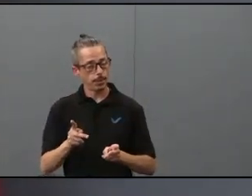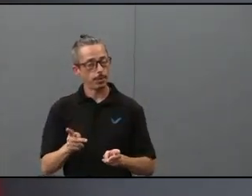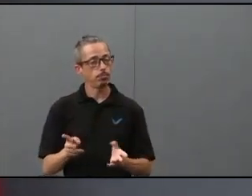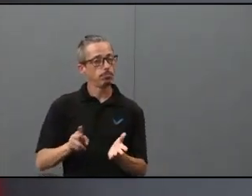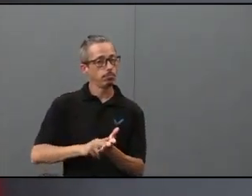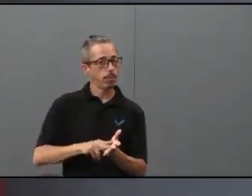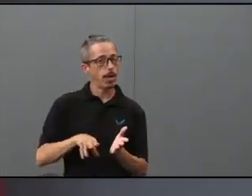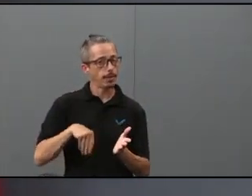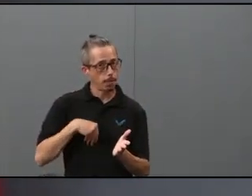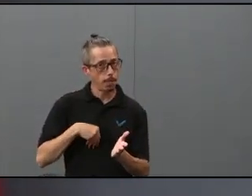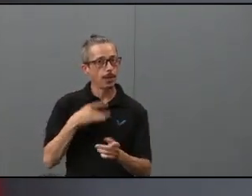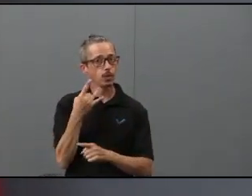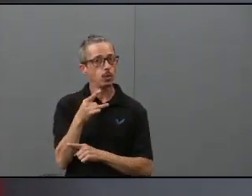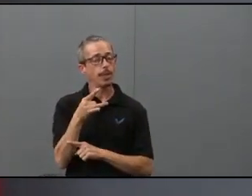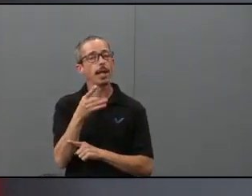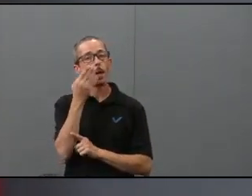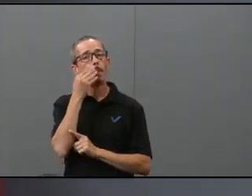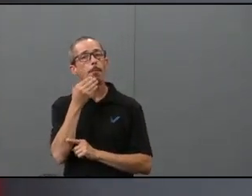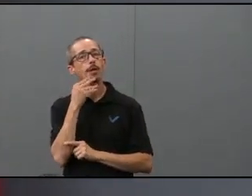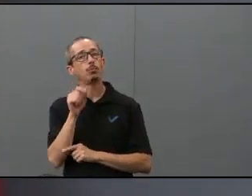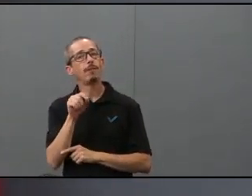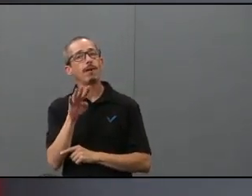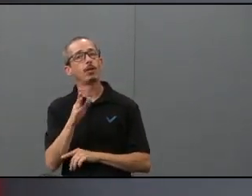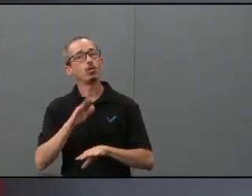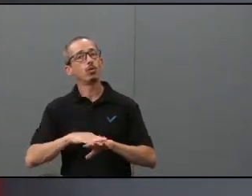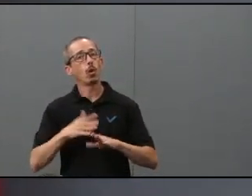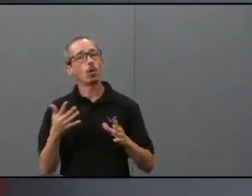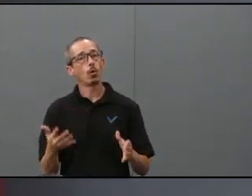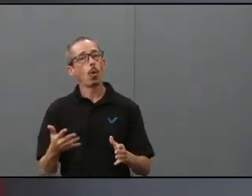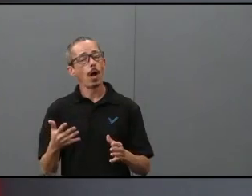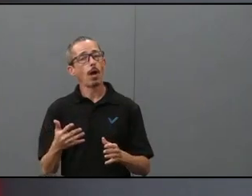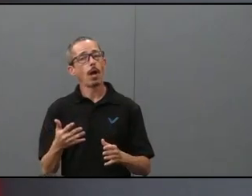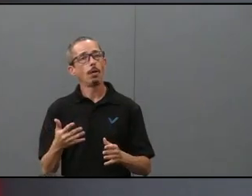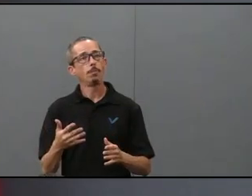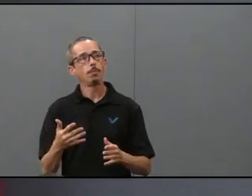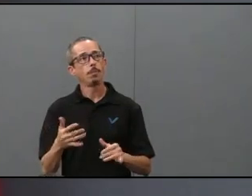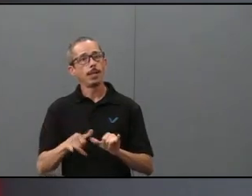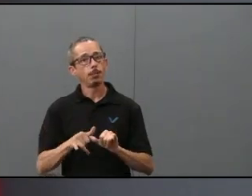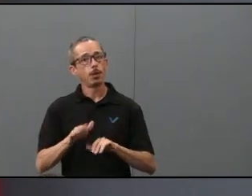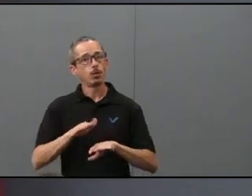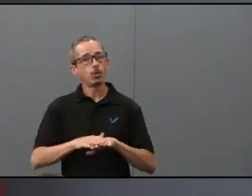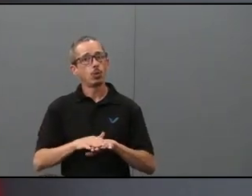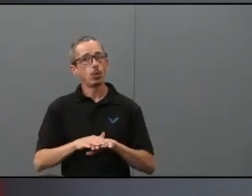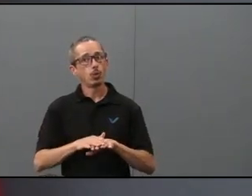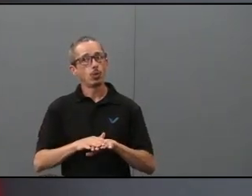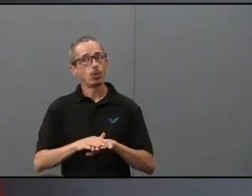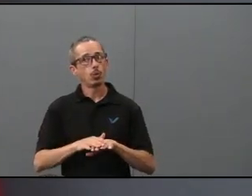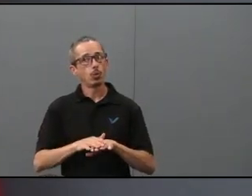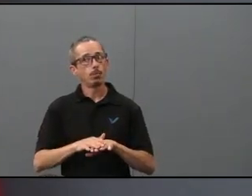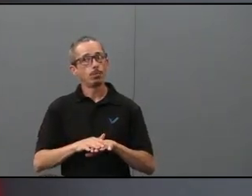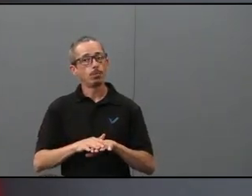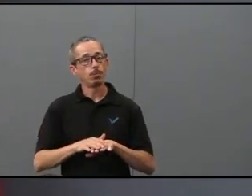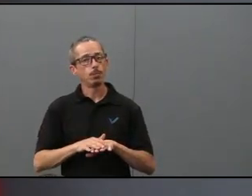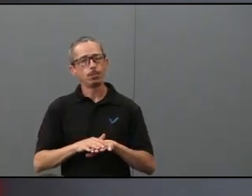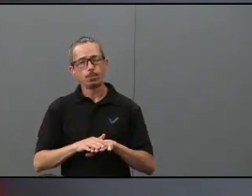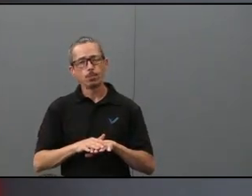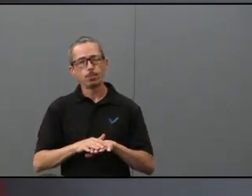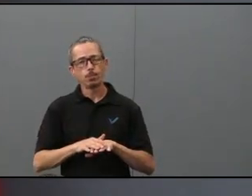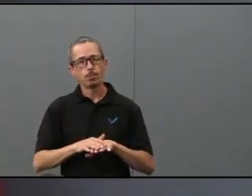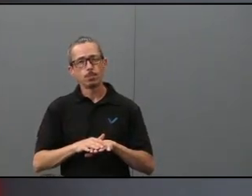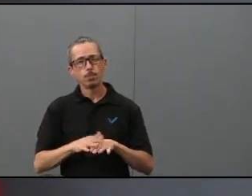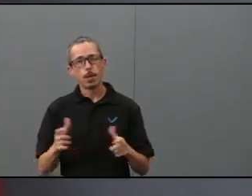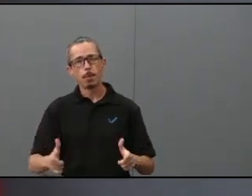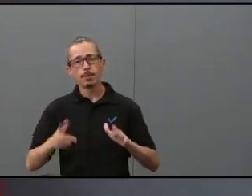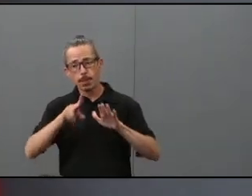du 18 mars 2024 concernant l'aménagement d'un escalier menant au sous-sol desservant un bâtiment